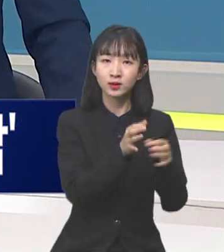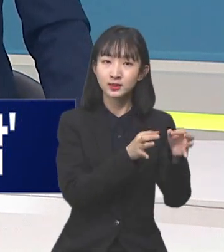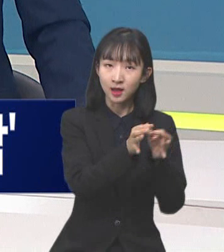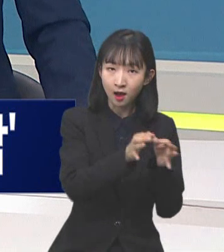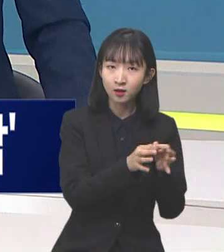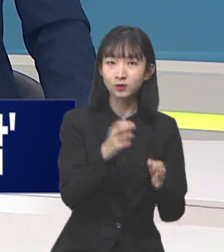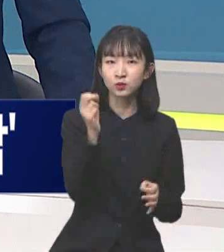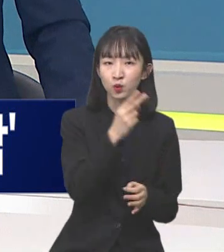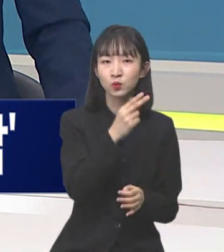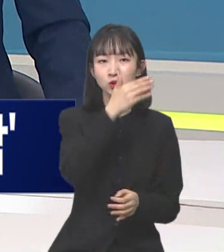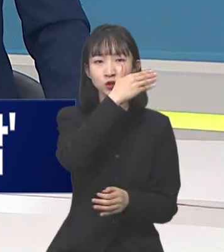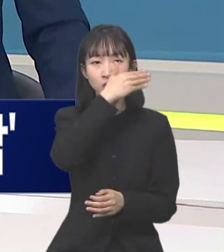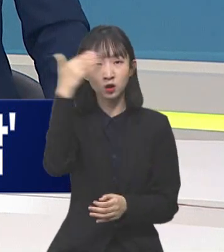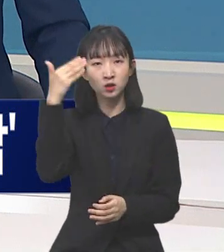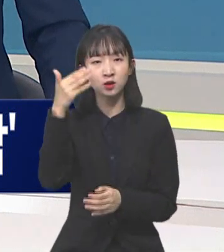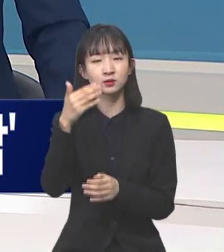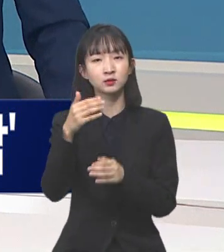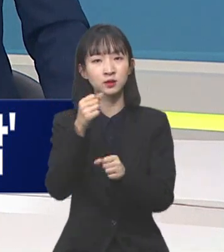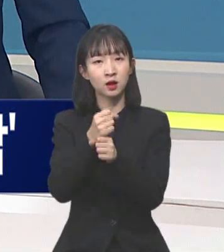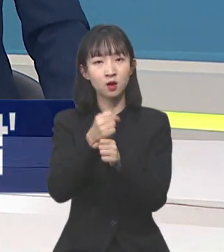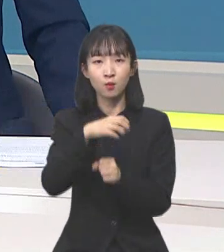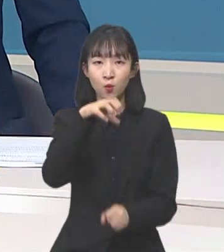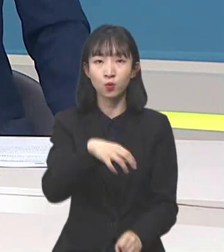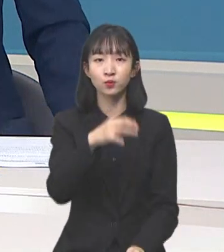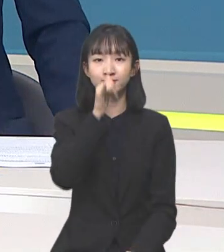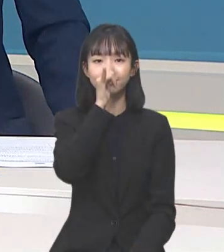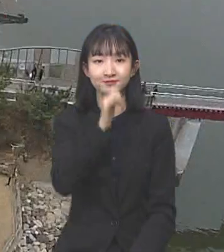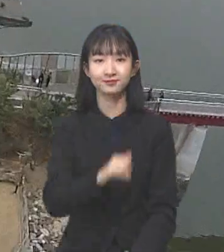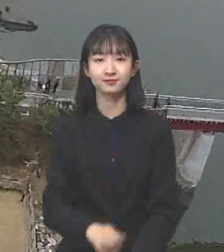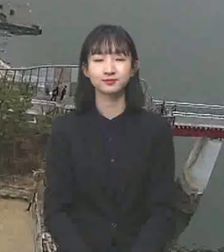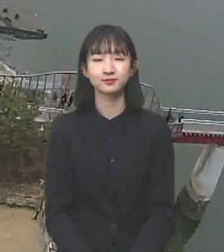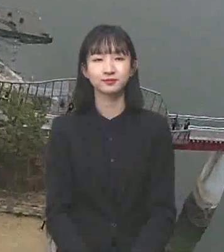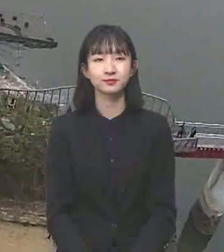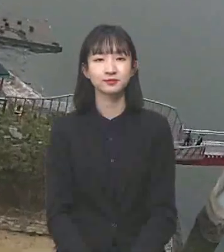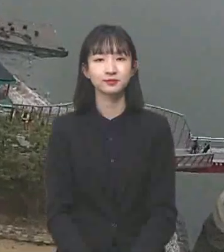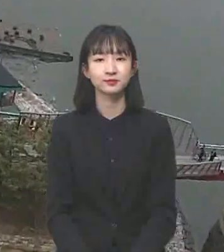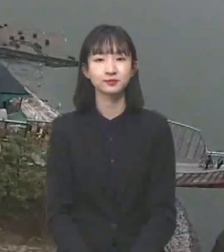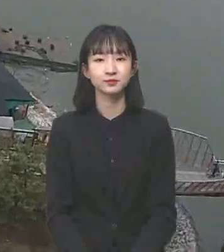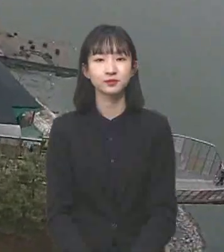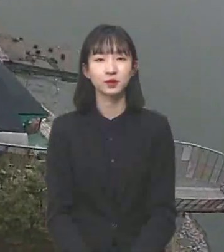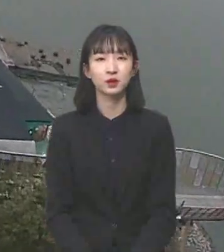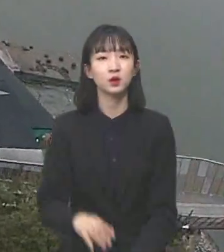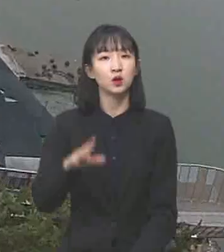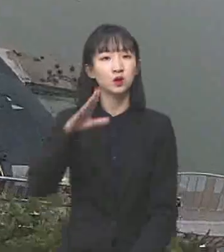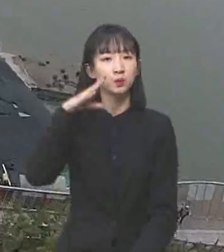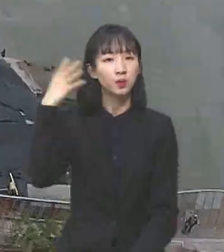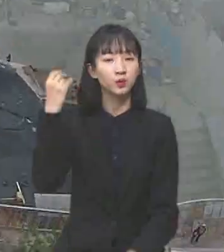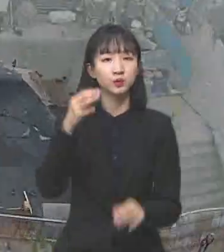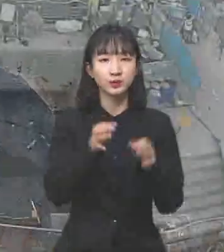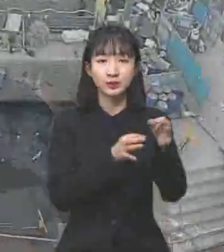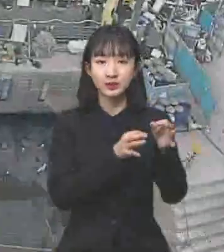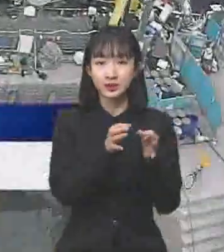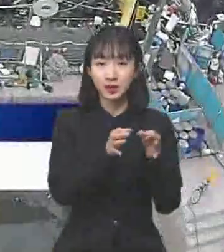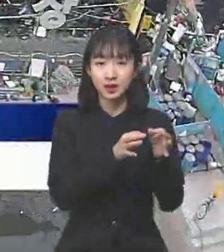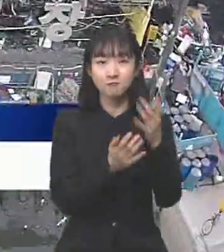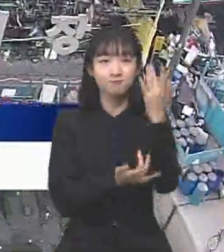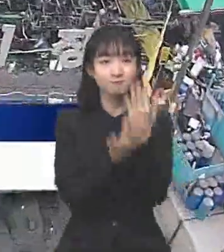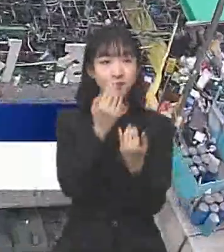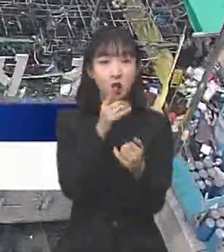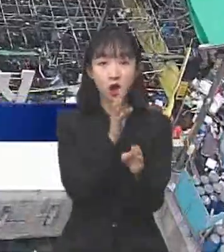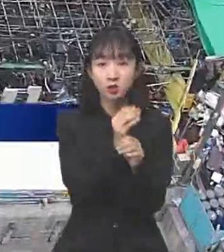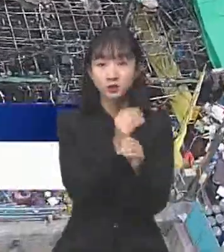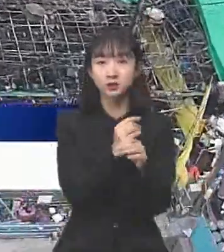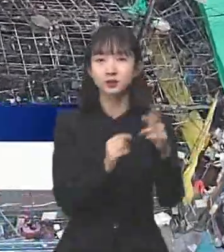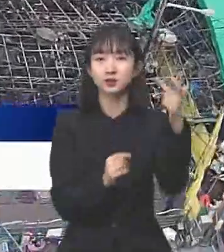공간과 전망대 등이 들어섭니다 이영구 기잡니다 소래포구 오 시장의 불리한 건 지난 2017 년